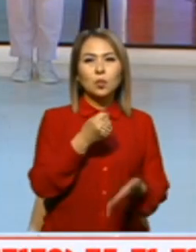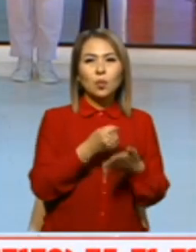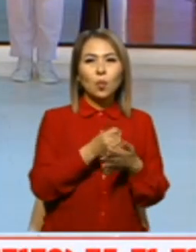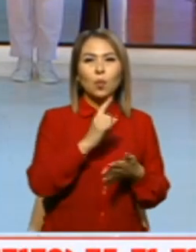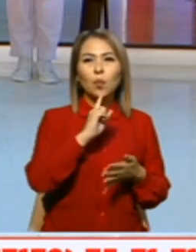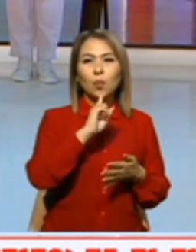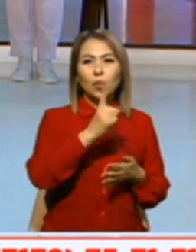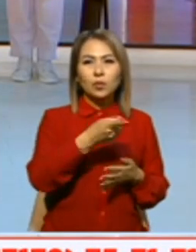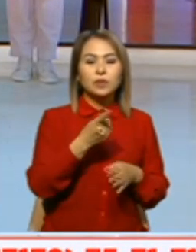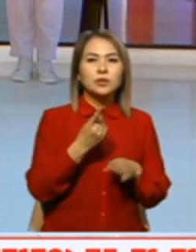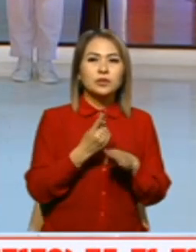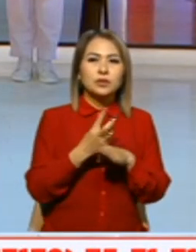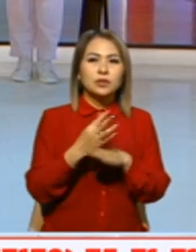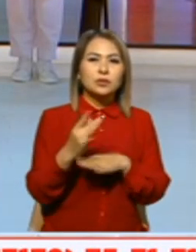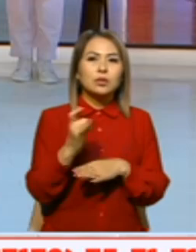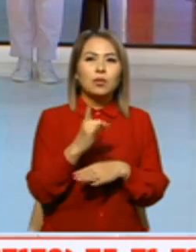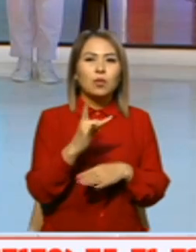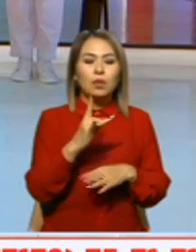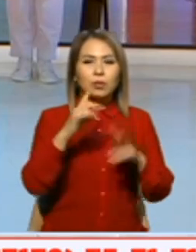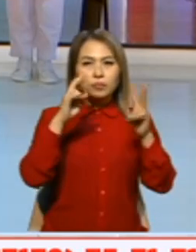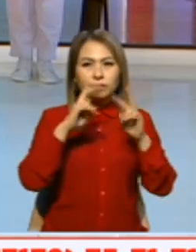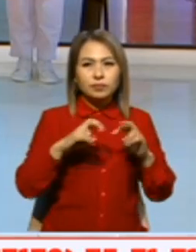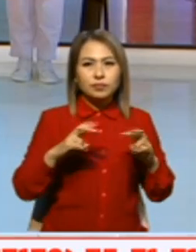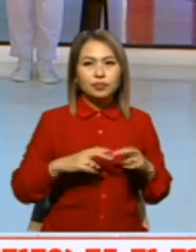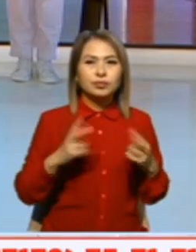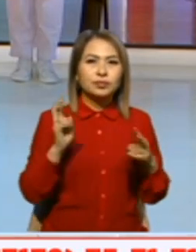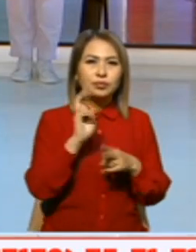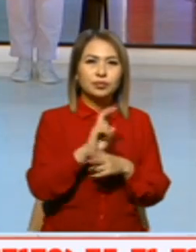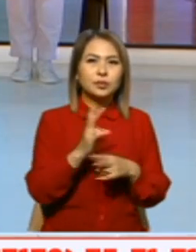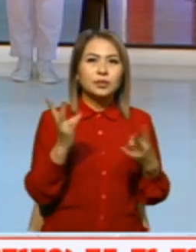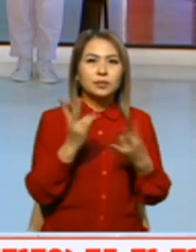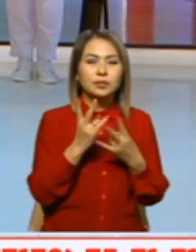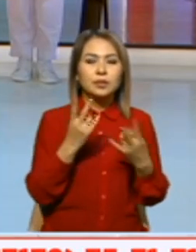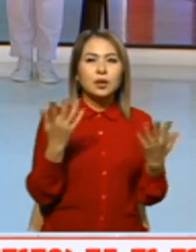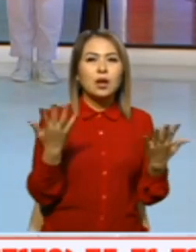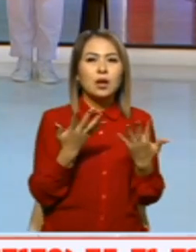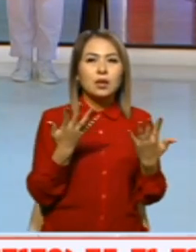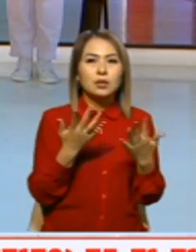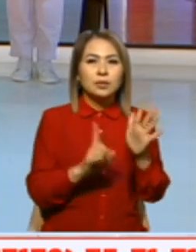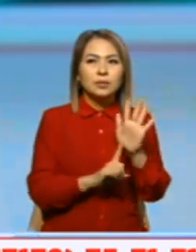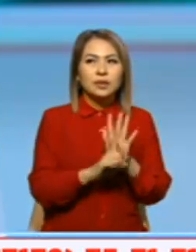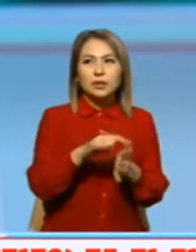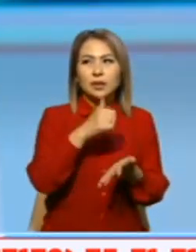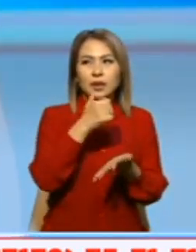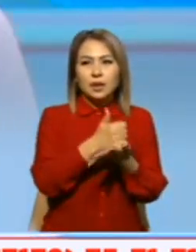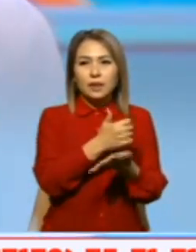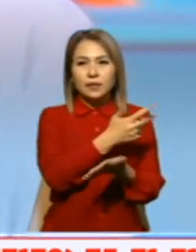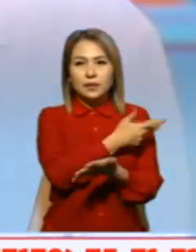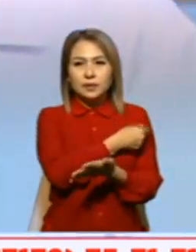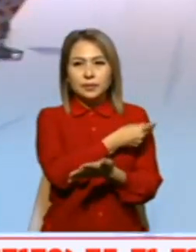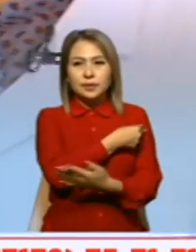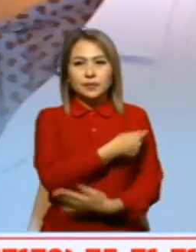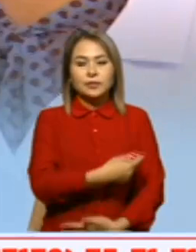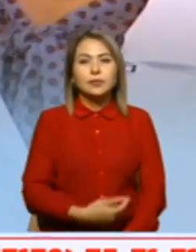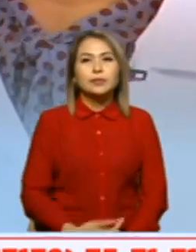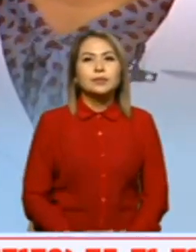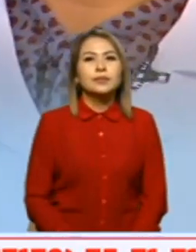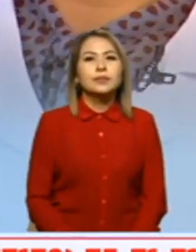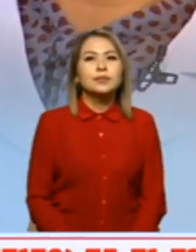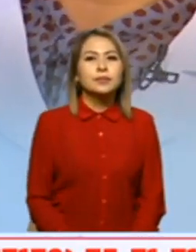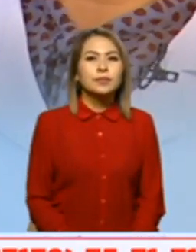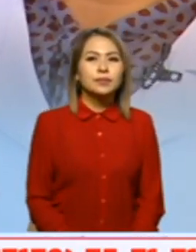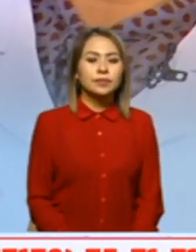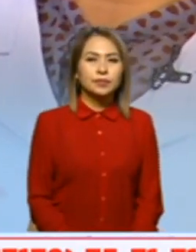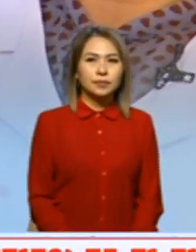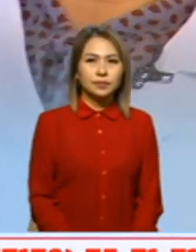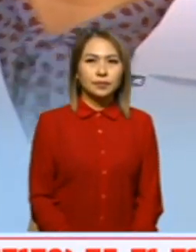бала нешерет медосмотрдан, дәргер алдына нешерет келу керек, және қандай басты прививкаларды осы кез аралығында алады?